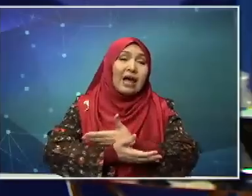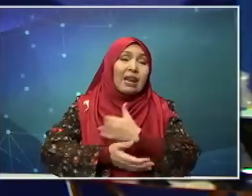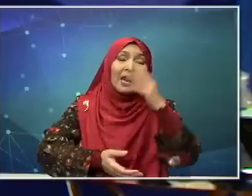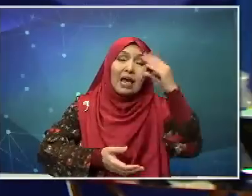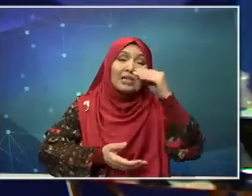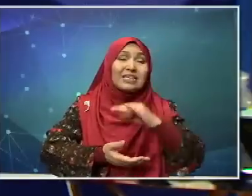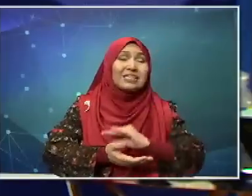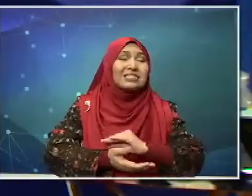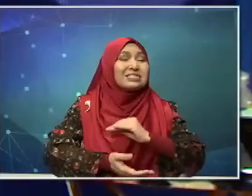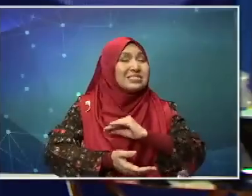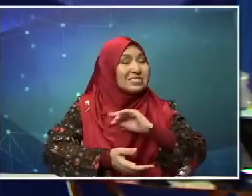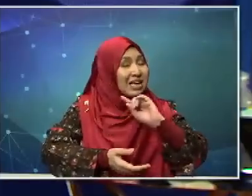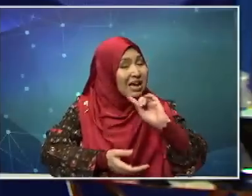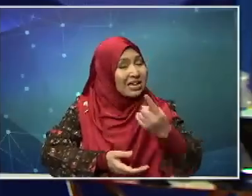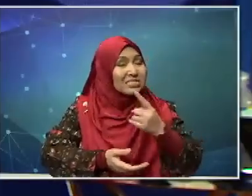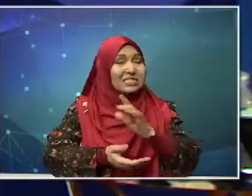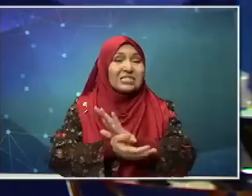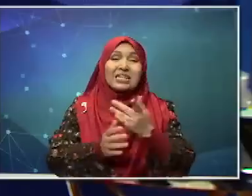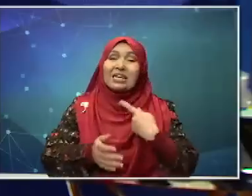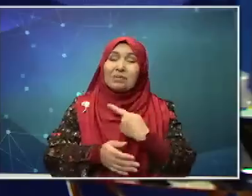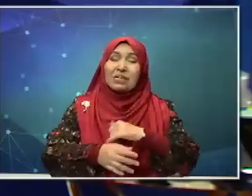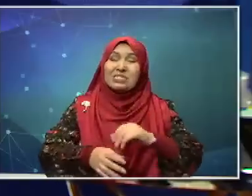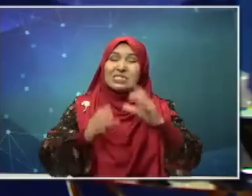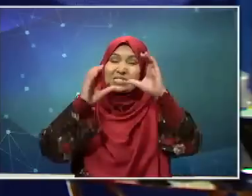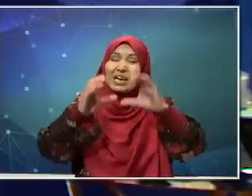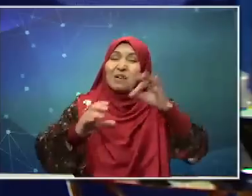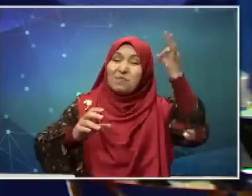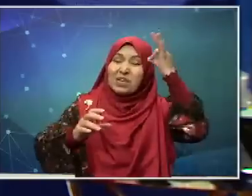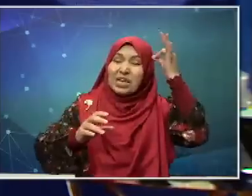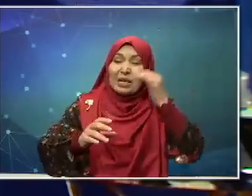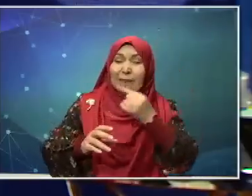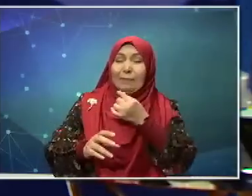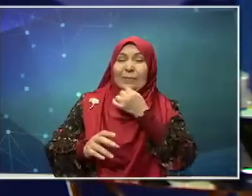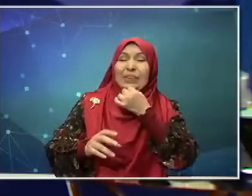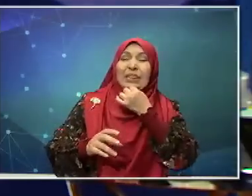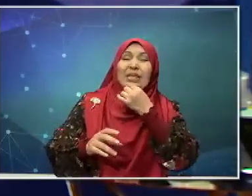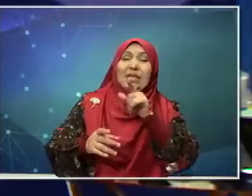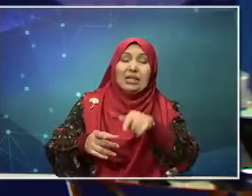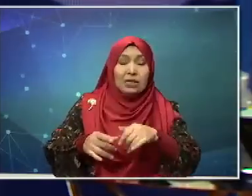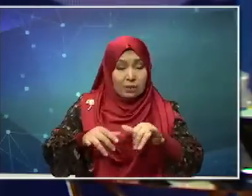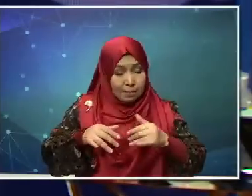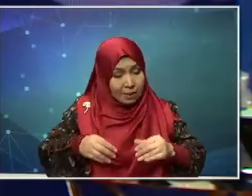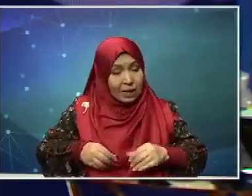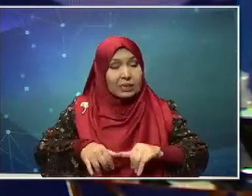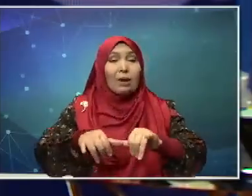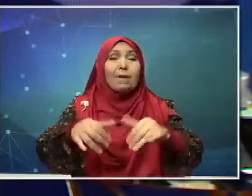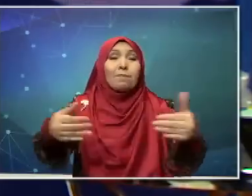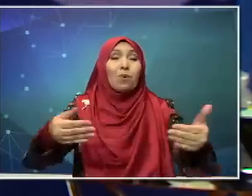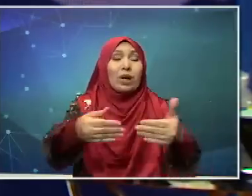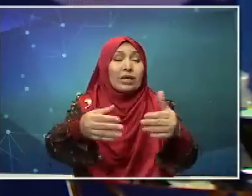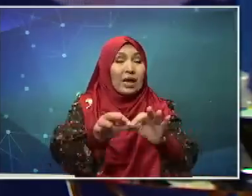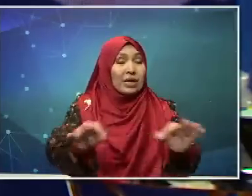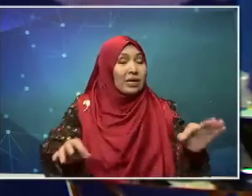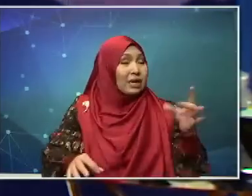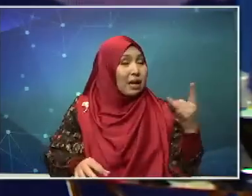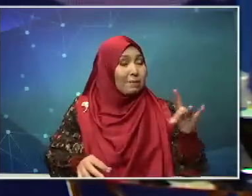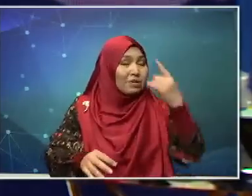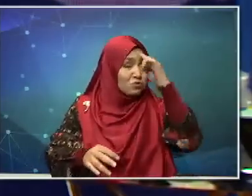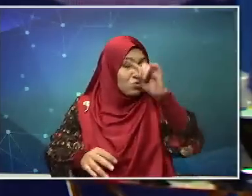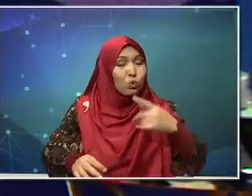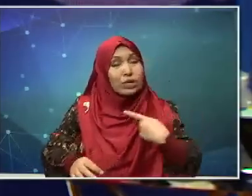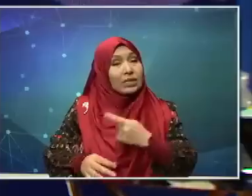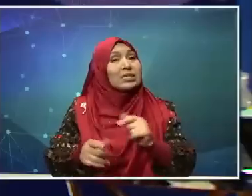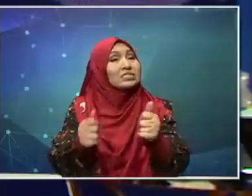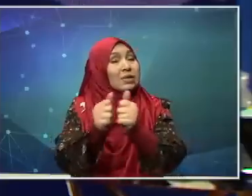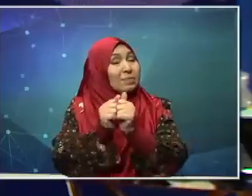jadi cara berfikir yang pilih ini kita nah terus lagi ingat ikuti pada ayat yang seterusnya ayat yang 18 untuk kita sama sambel